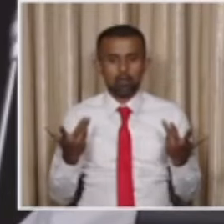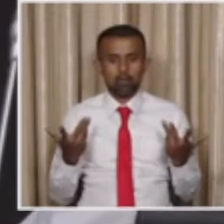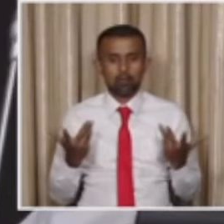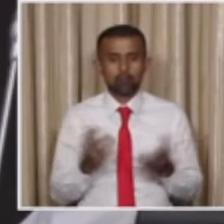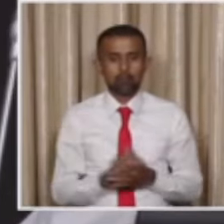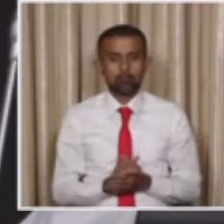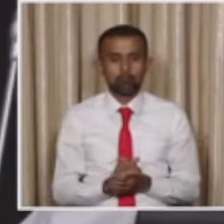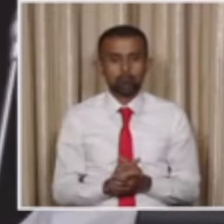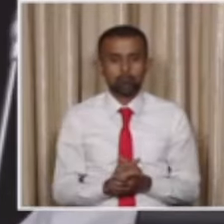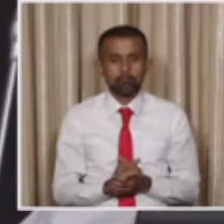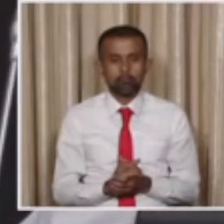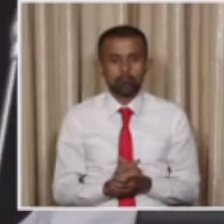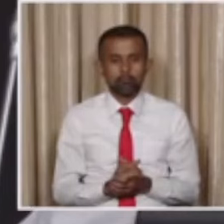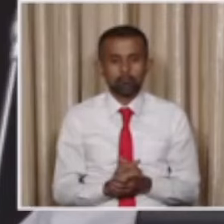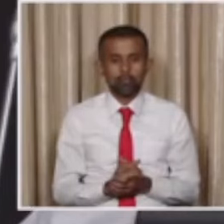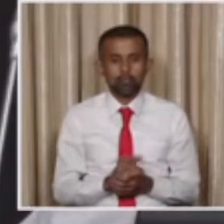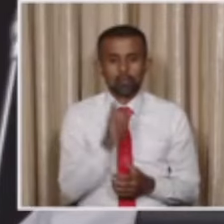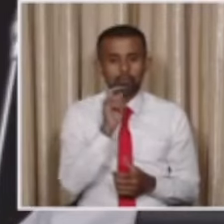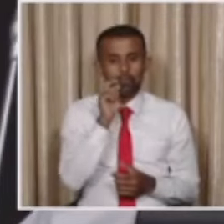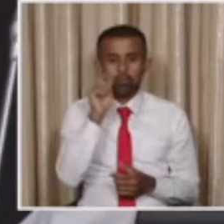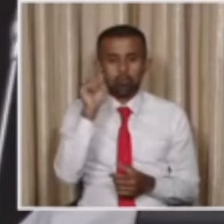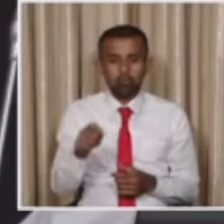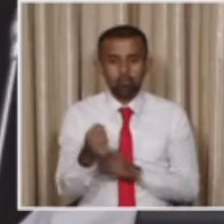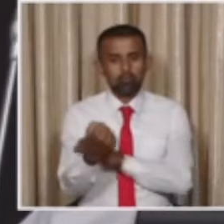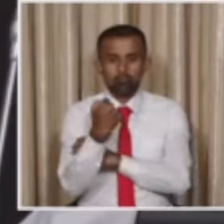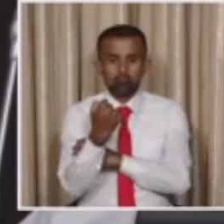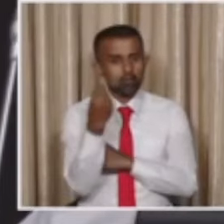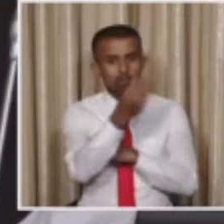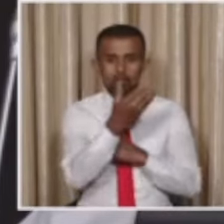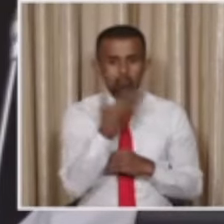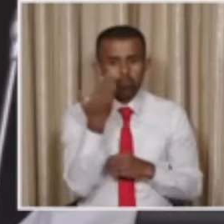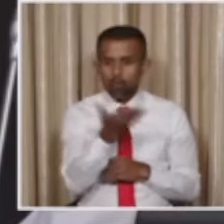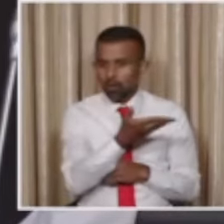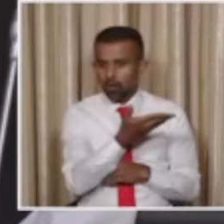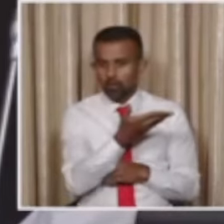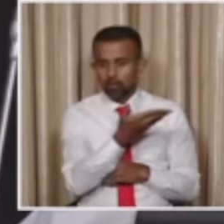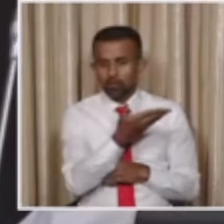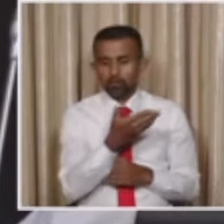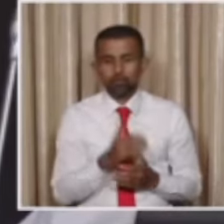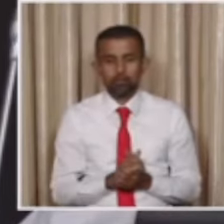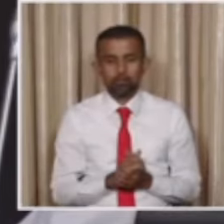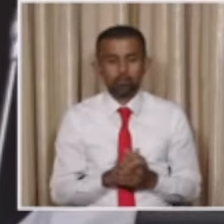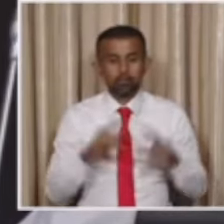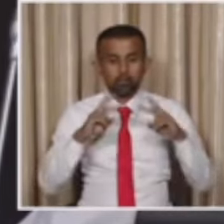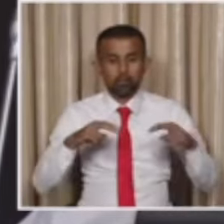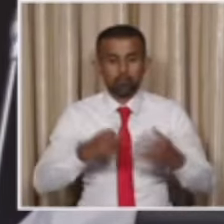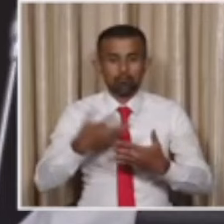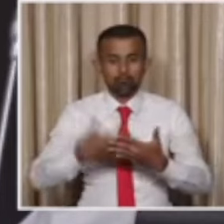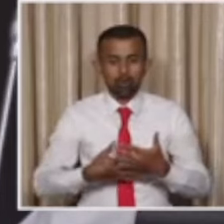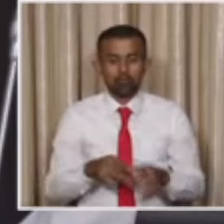නැහැ. එතකොට විනිසුරවරුන්ට මෙහෙම කරන්න බලයක් දීලා තියනවාද? එතකොට මේ පරීක්ෂණ වාර්තාව